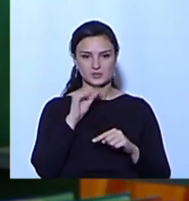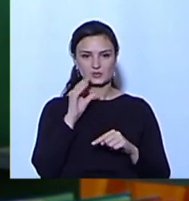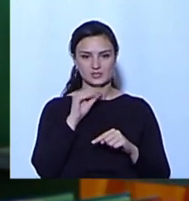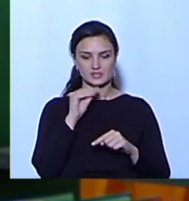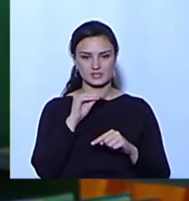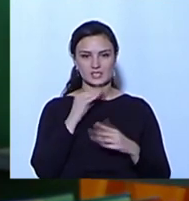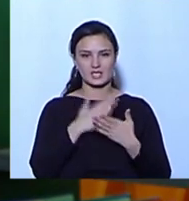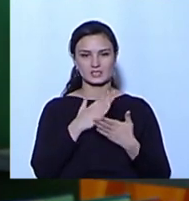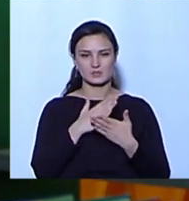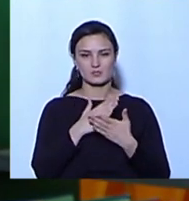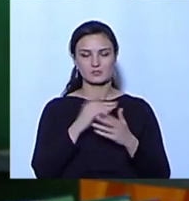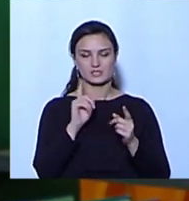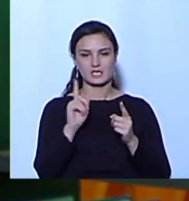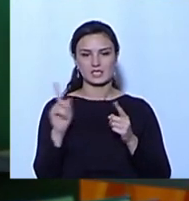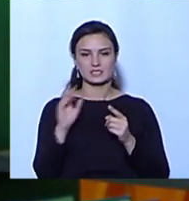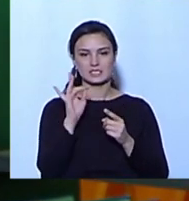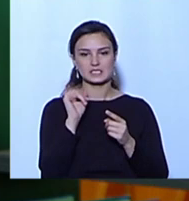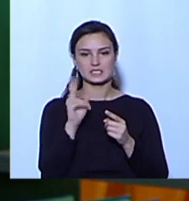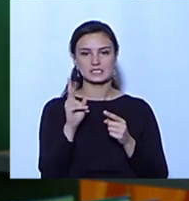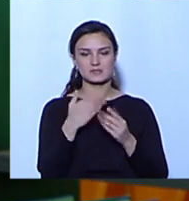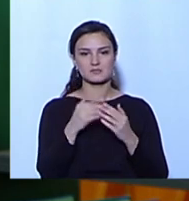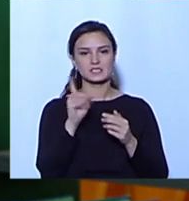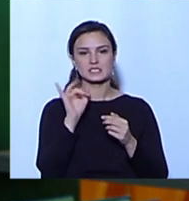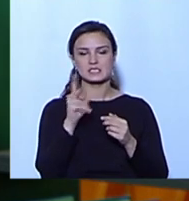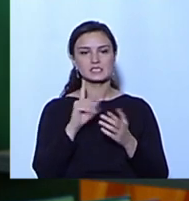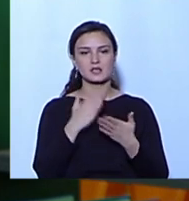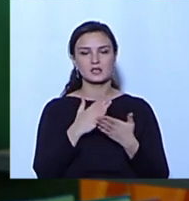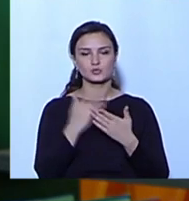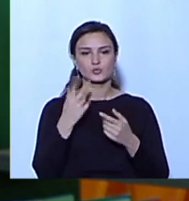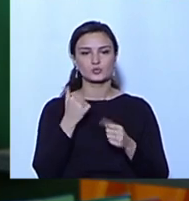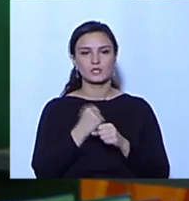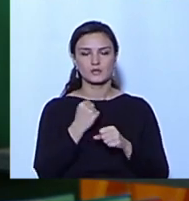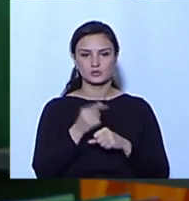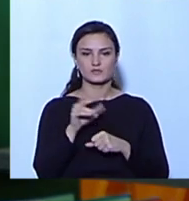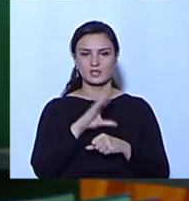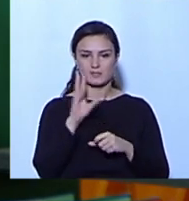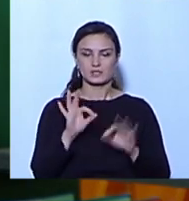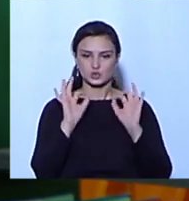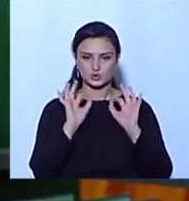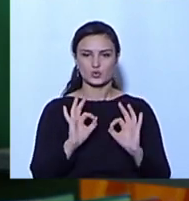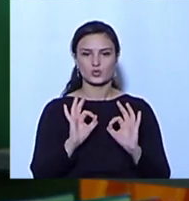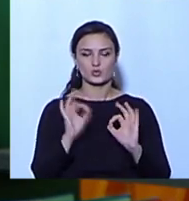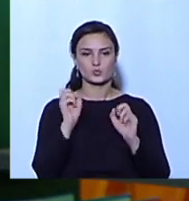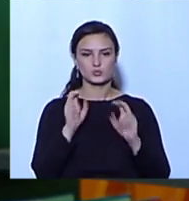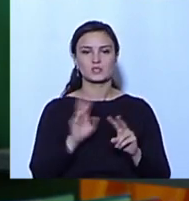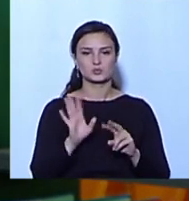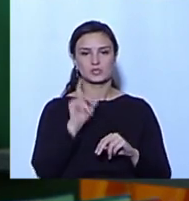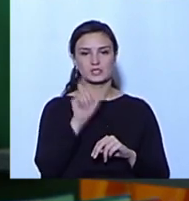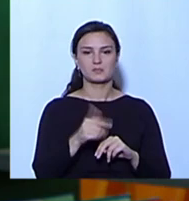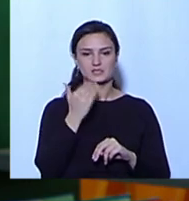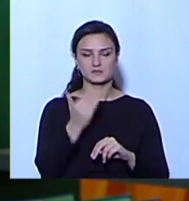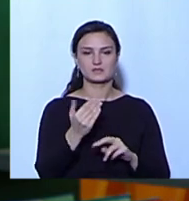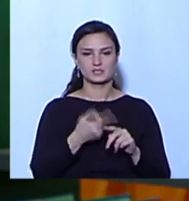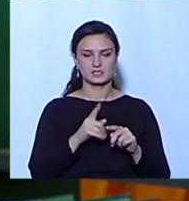როდესაც არსებობს გარკვეული რისკები, აი რა რისკები არსებობს და როგორ უნდა გავაკეთოთ ეს ყველაფერი სწორად, უსაფრთხოდ